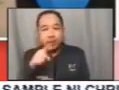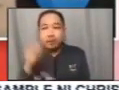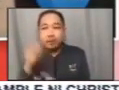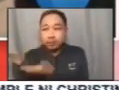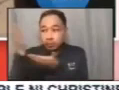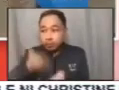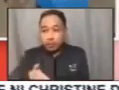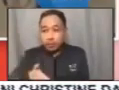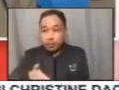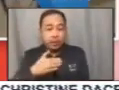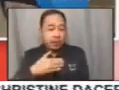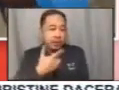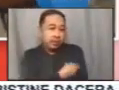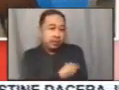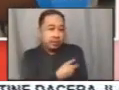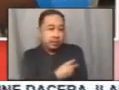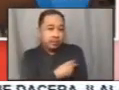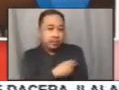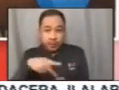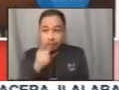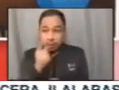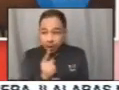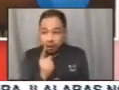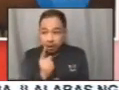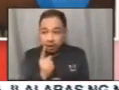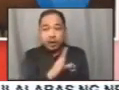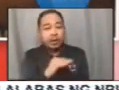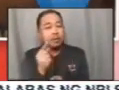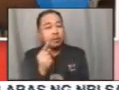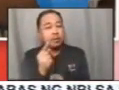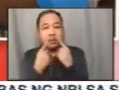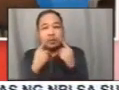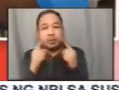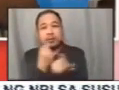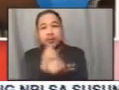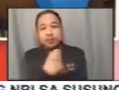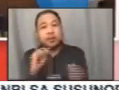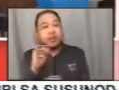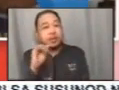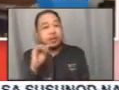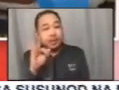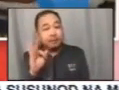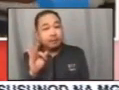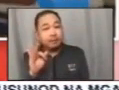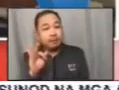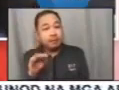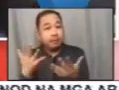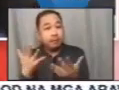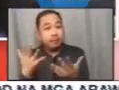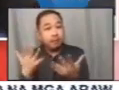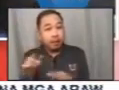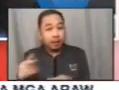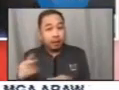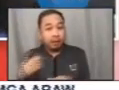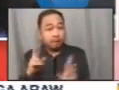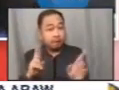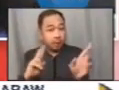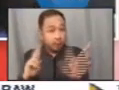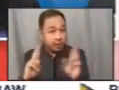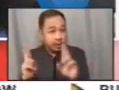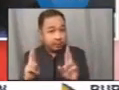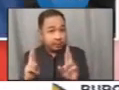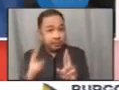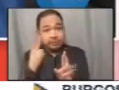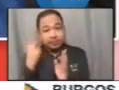ano? Pero ito, more than 20 million kasi kung maaabot tayo ng 60 million Filipinos, kailangan natin